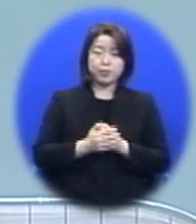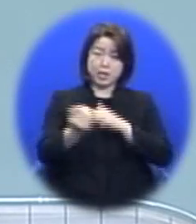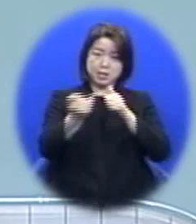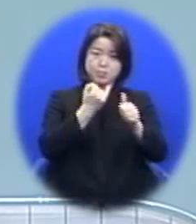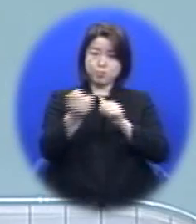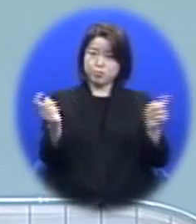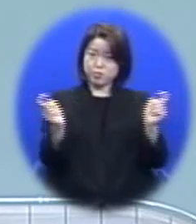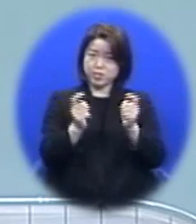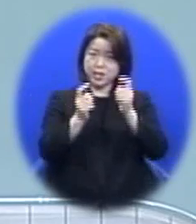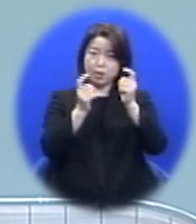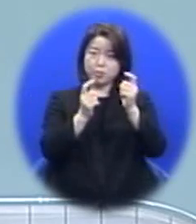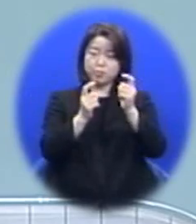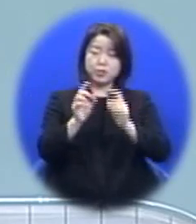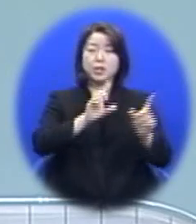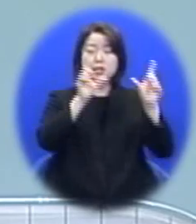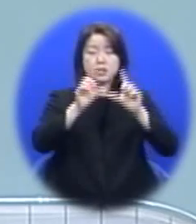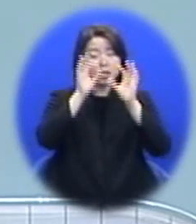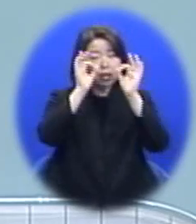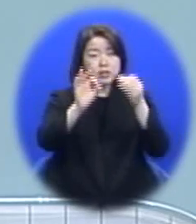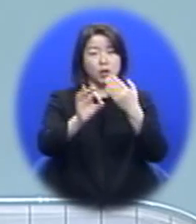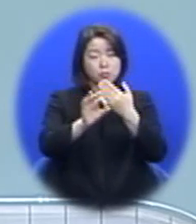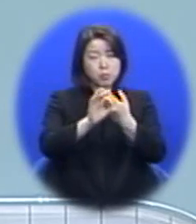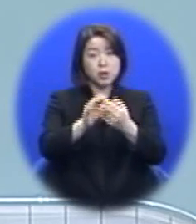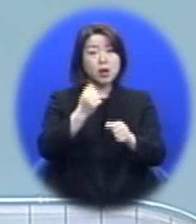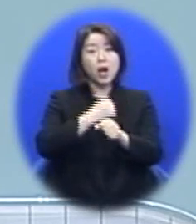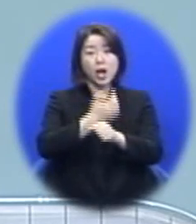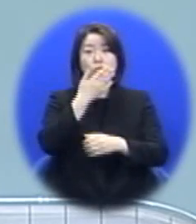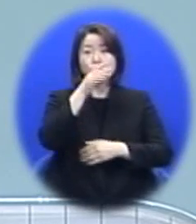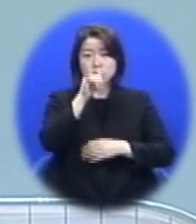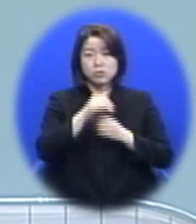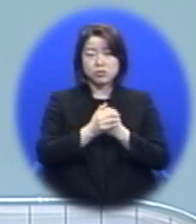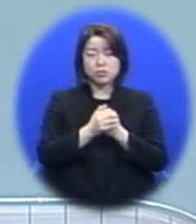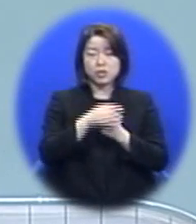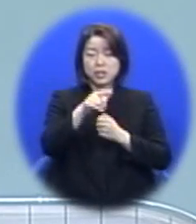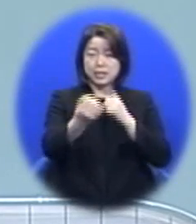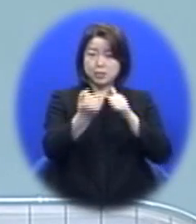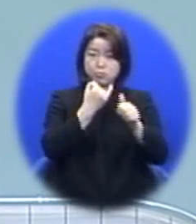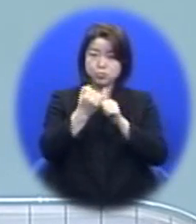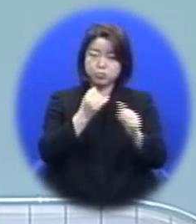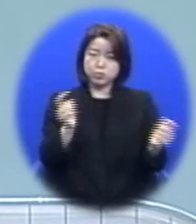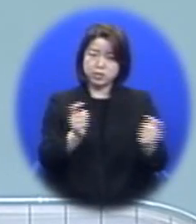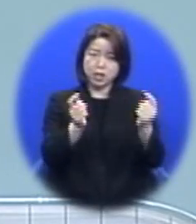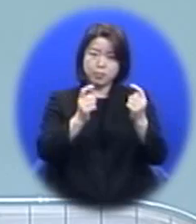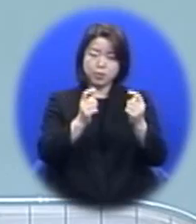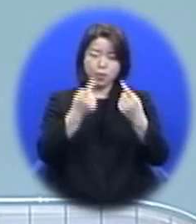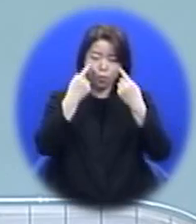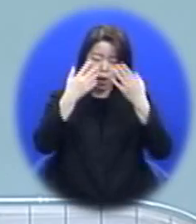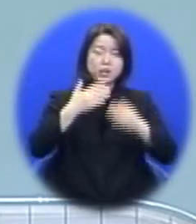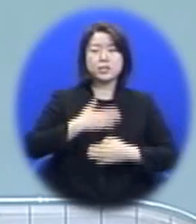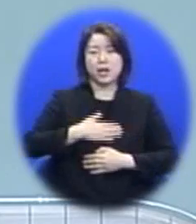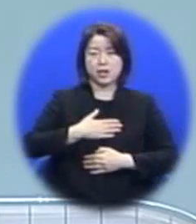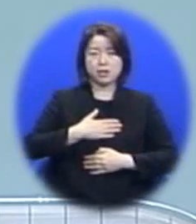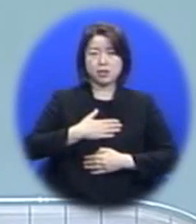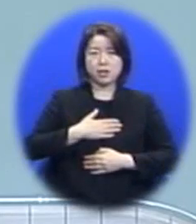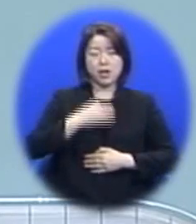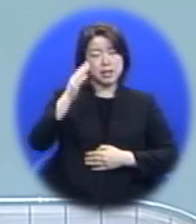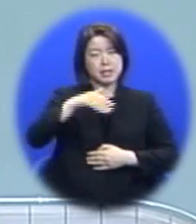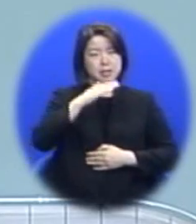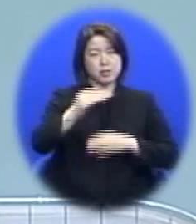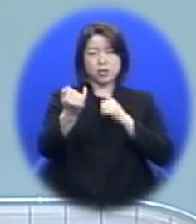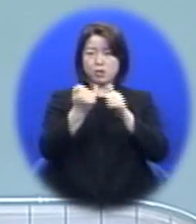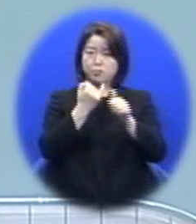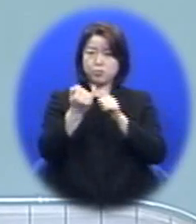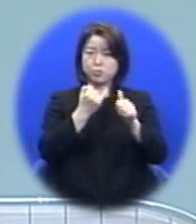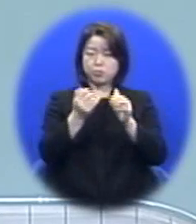부부싸움 살다 보면 안 하기가 어렵지만 이 부부싸움도 명확하게 아셔야 돼요. 절대로 부부싸움은